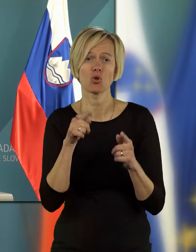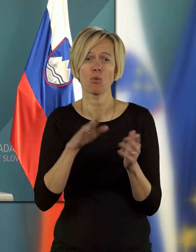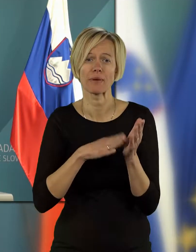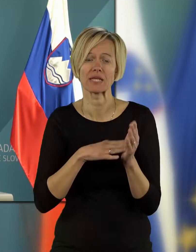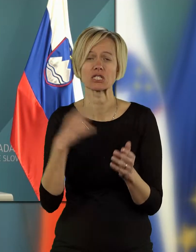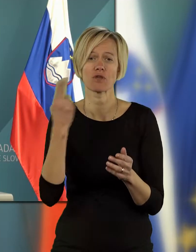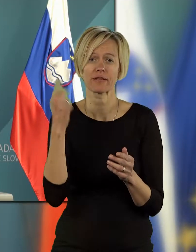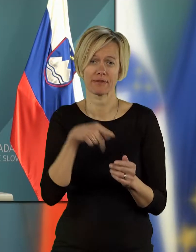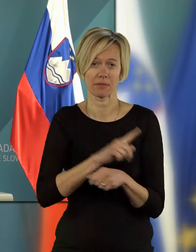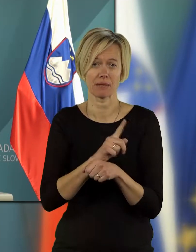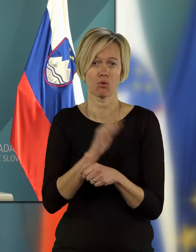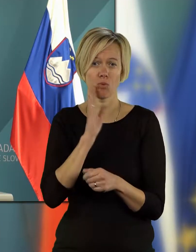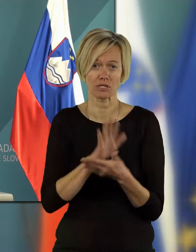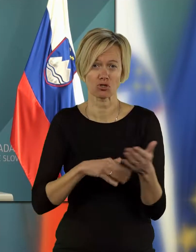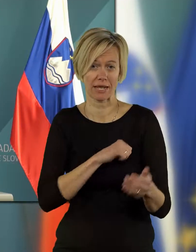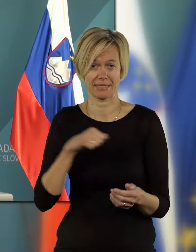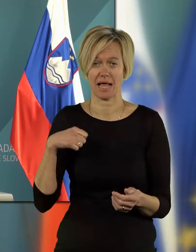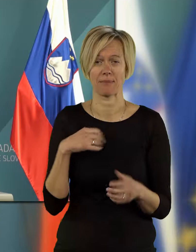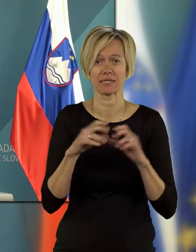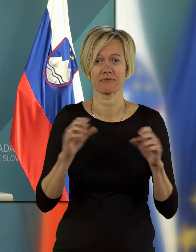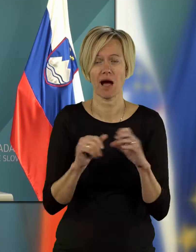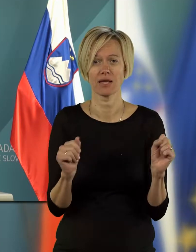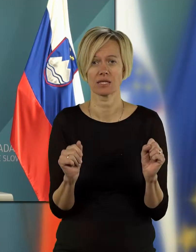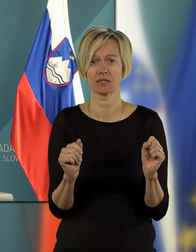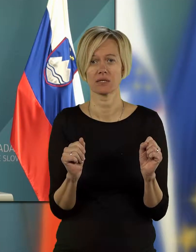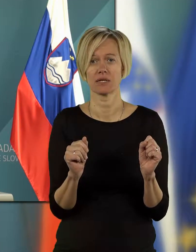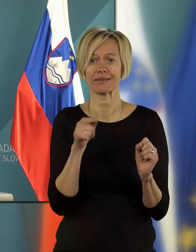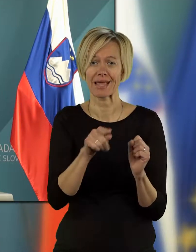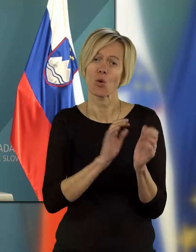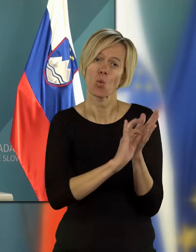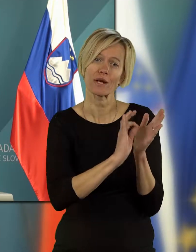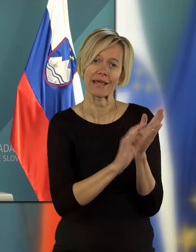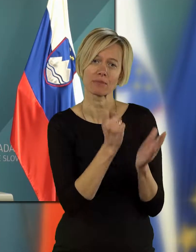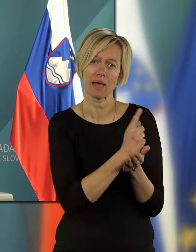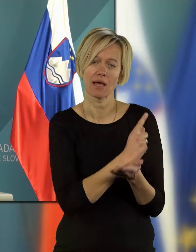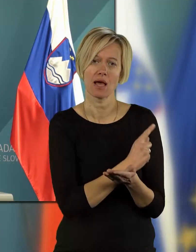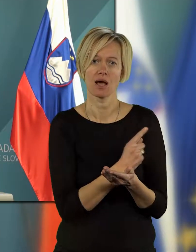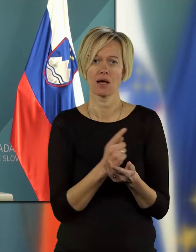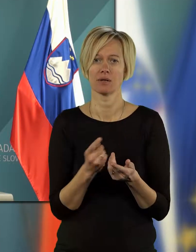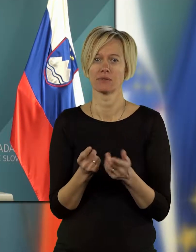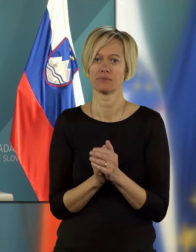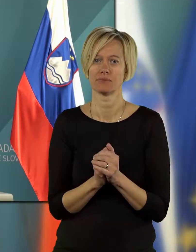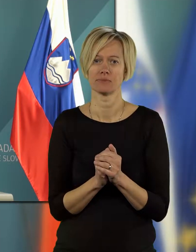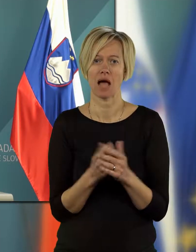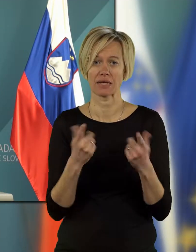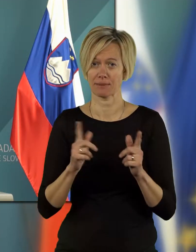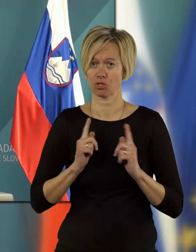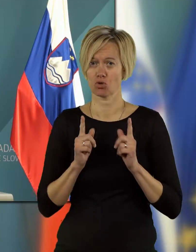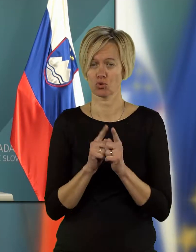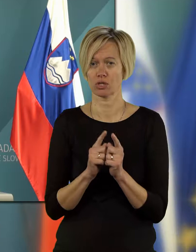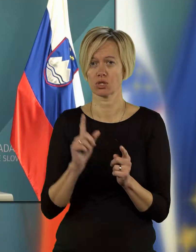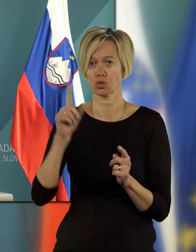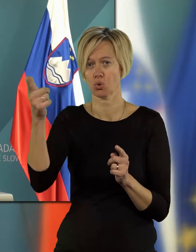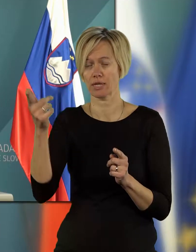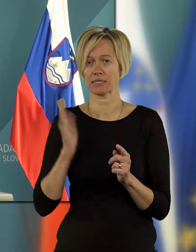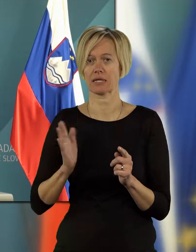A to pomeni, da Slovenija v tem hipu, ko bo začela sama izvajati te uredbe, pričakuje tudi recipročno z druge strani, se pravi,